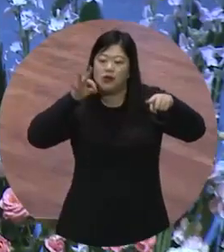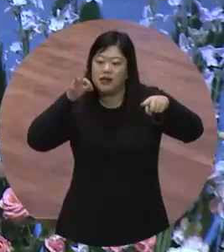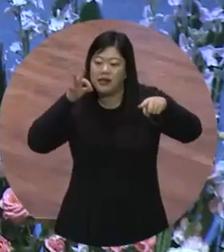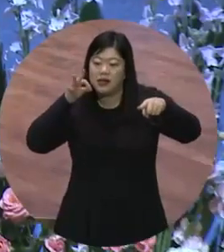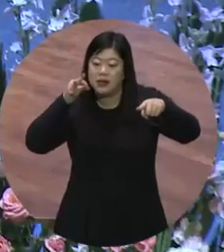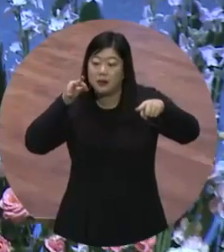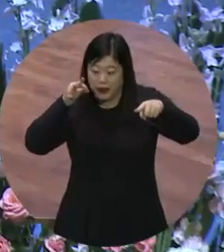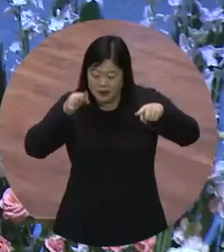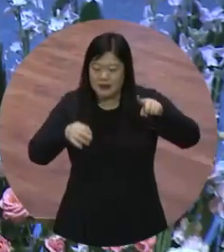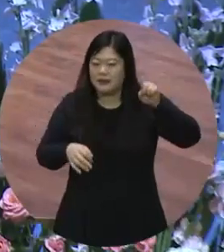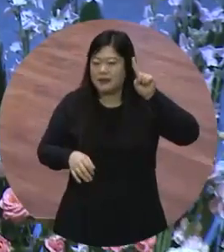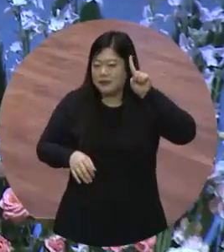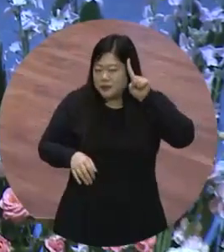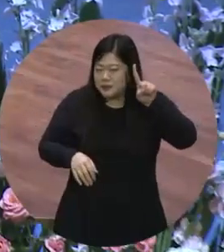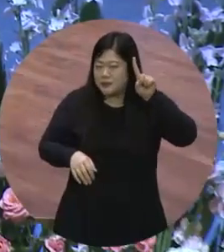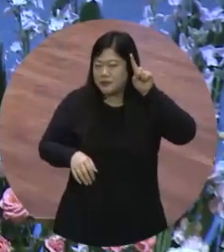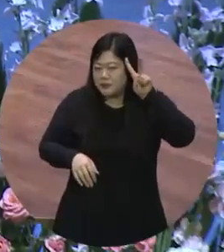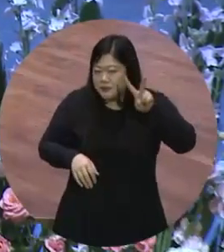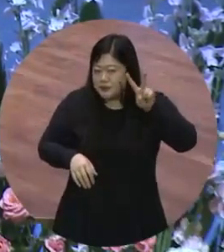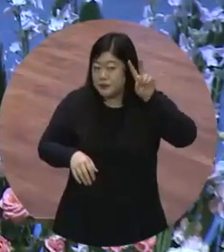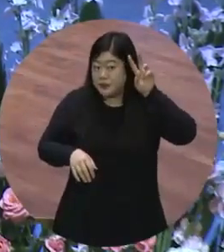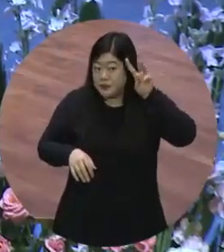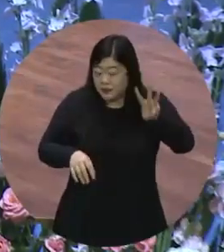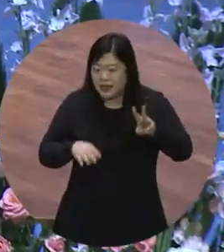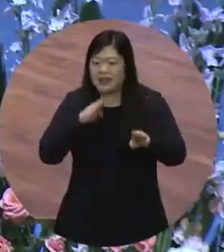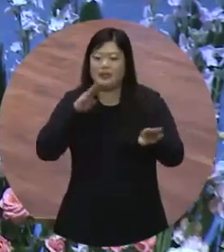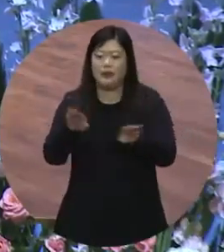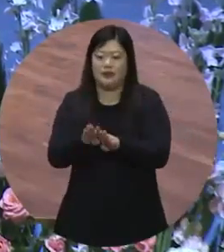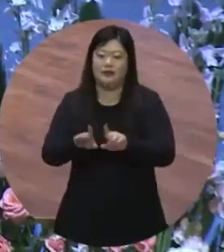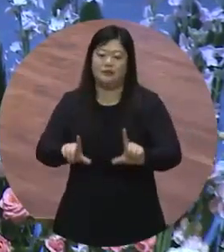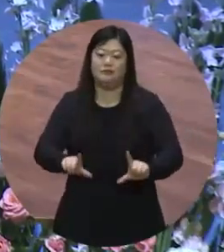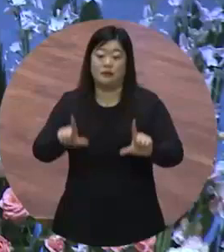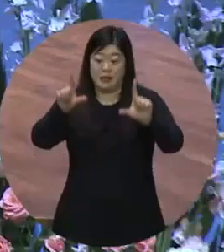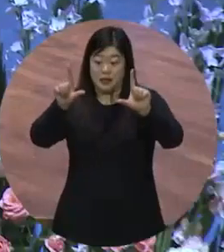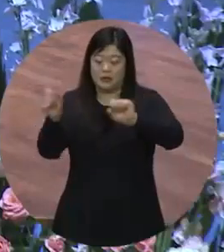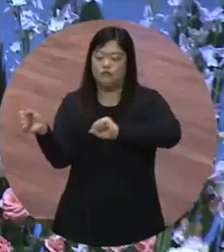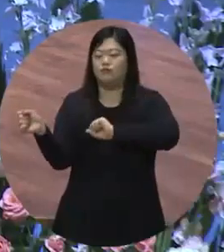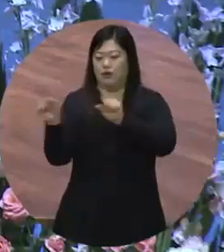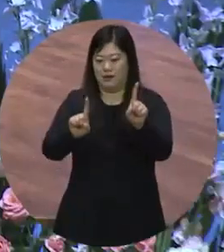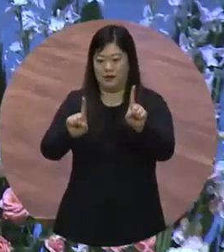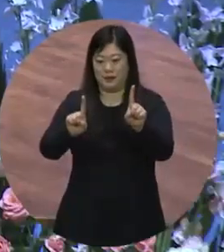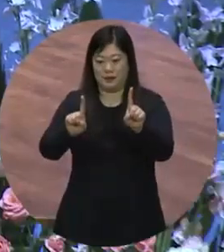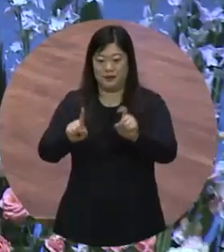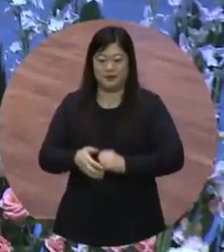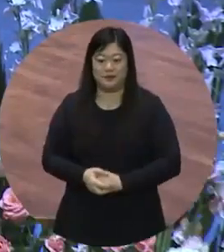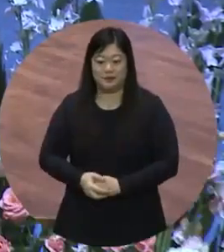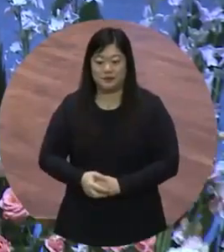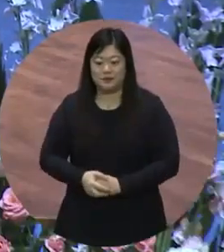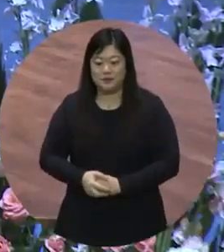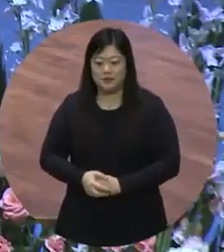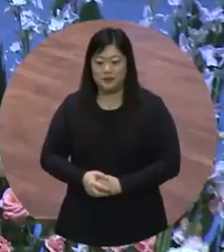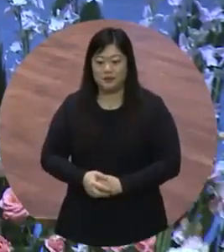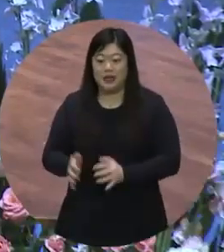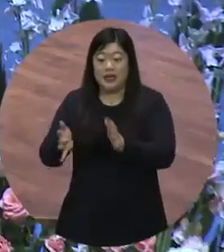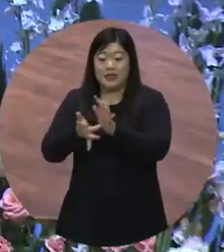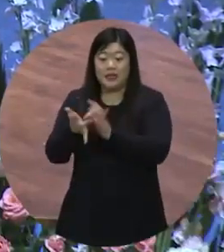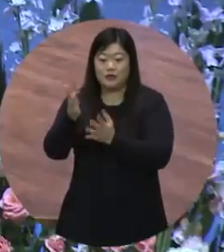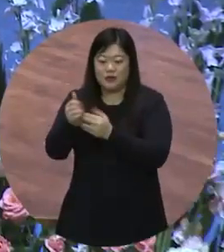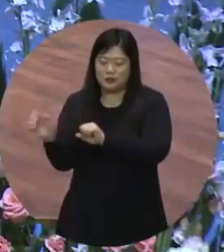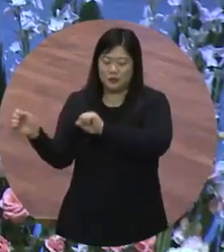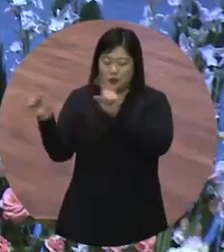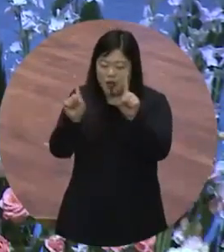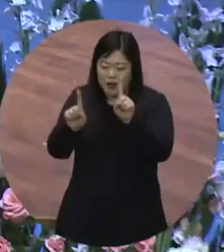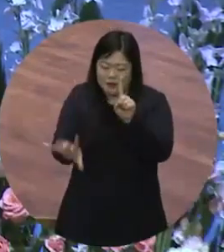만에 지금의 주일에 예수님께서 부활하신 것입니다. 예수님께서 부활하신 것을 처음 본 사람이